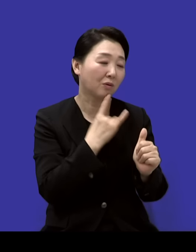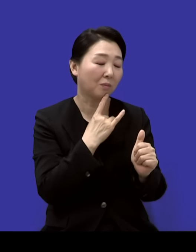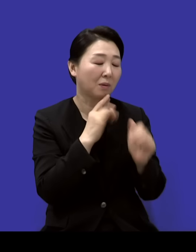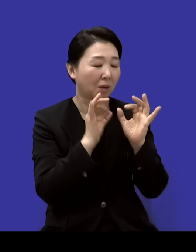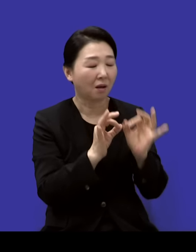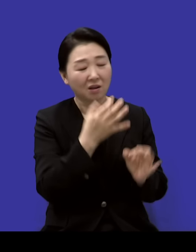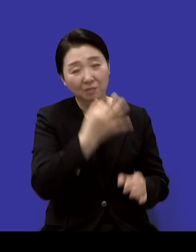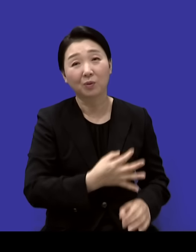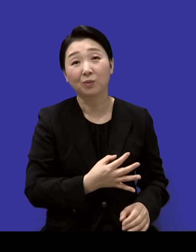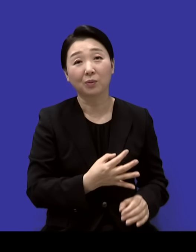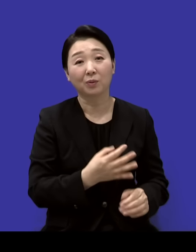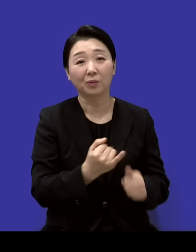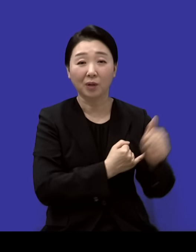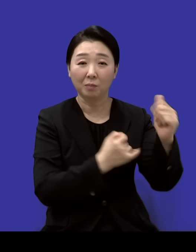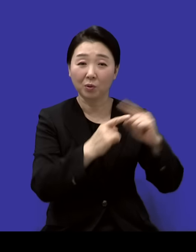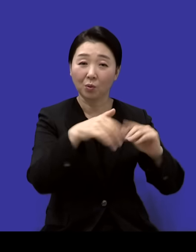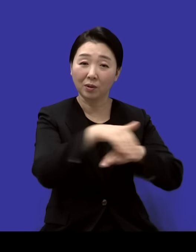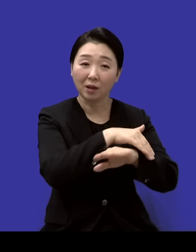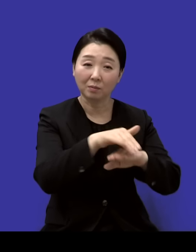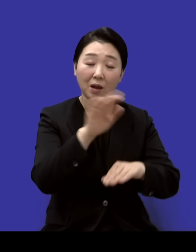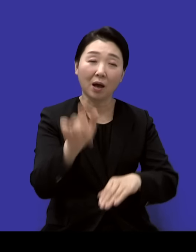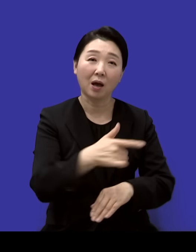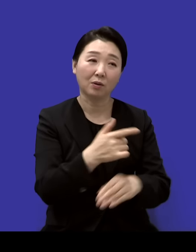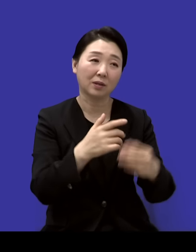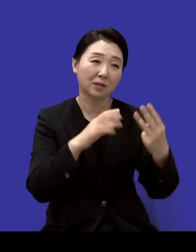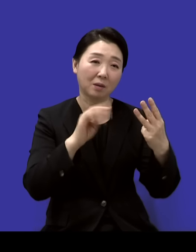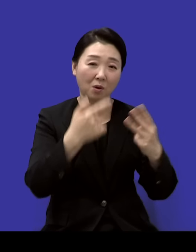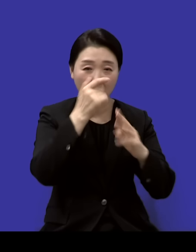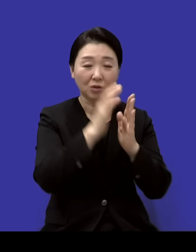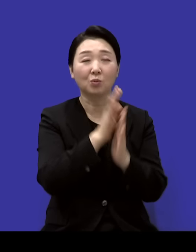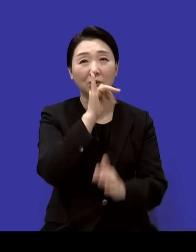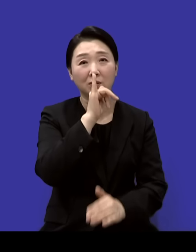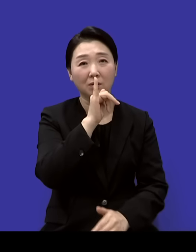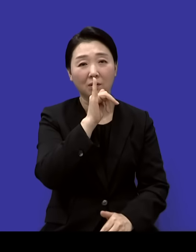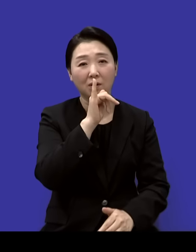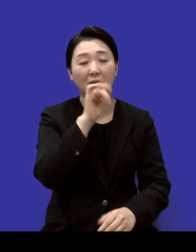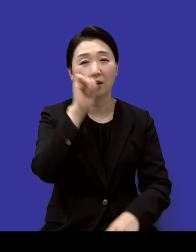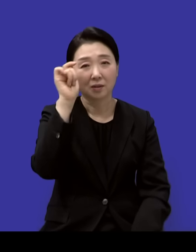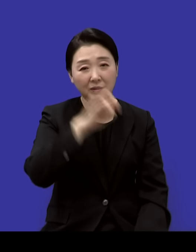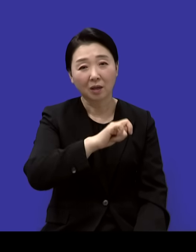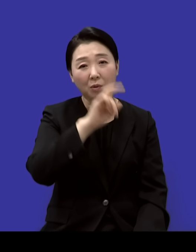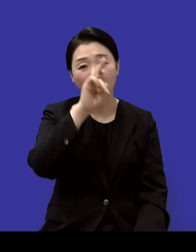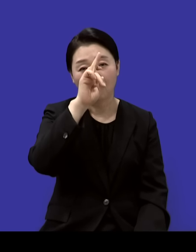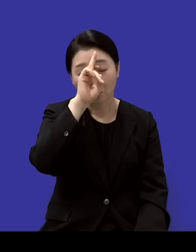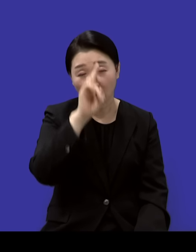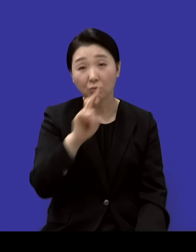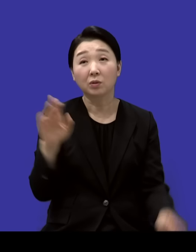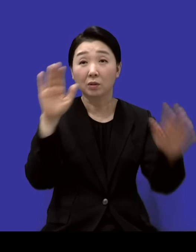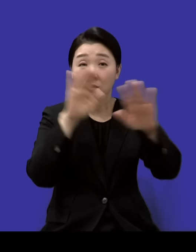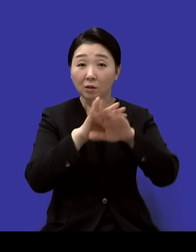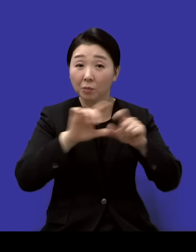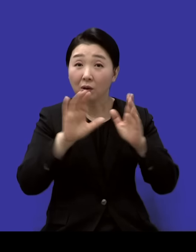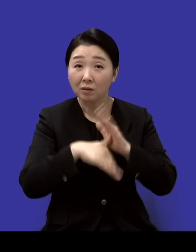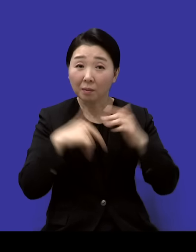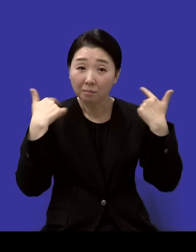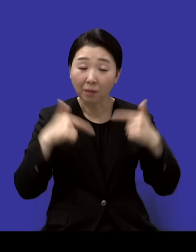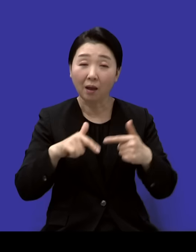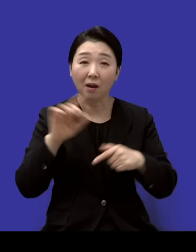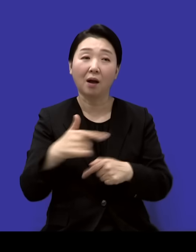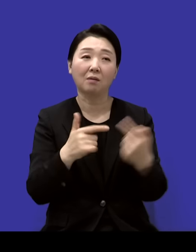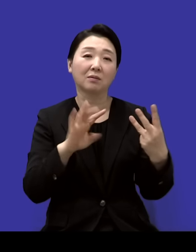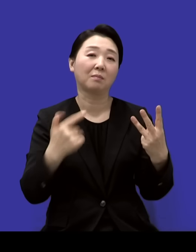남편이 다녔던 교회가 하루에 3번씩 기도회가 있어요. 새벽, 정오, 저녁. 평일날도요? 네, 매일요.